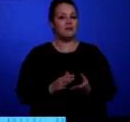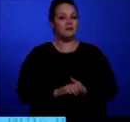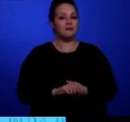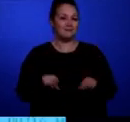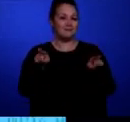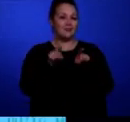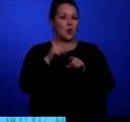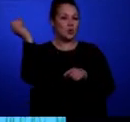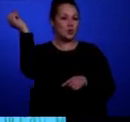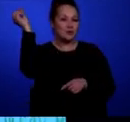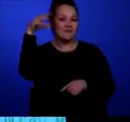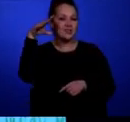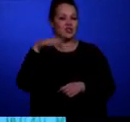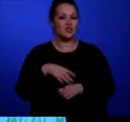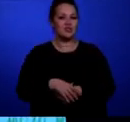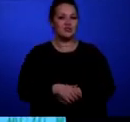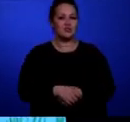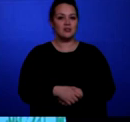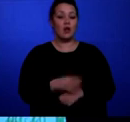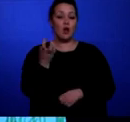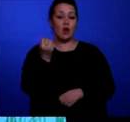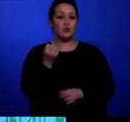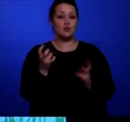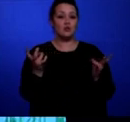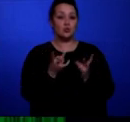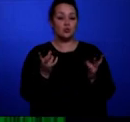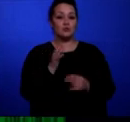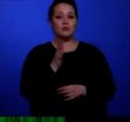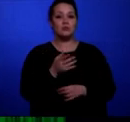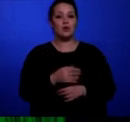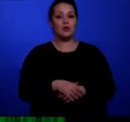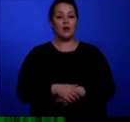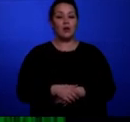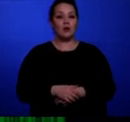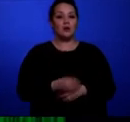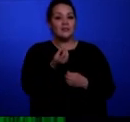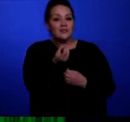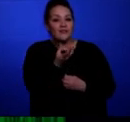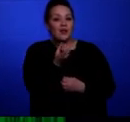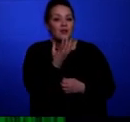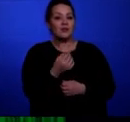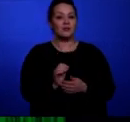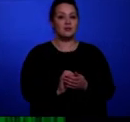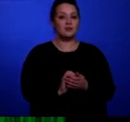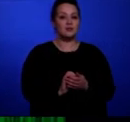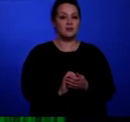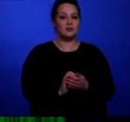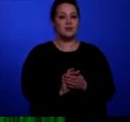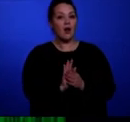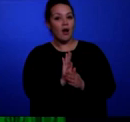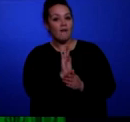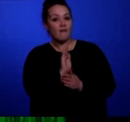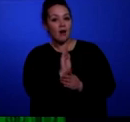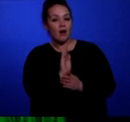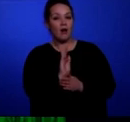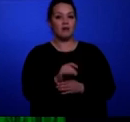такое светящееся. А еще нам будут нужны цветы, трава. Вот